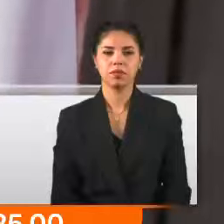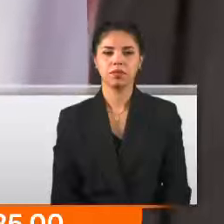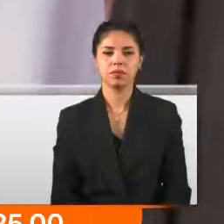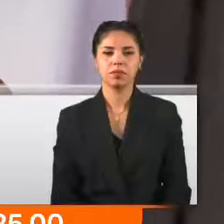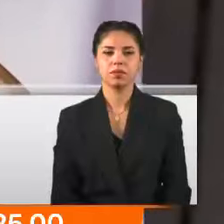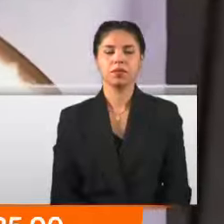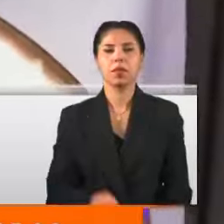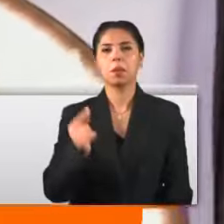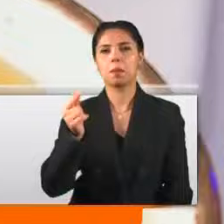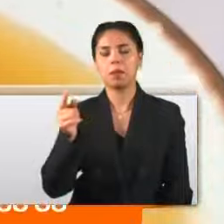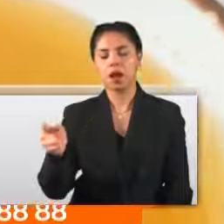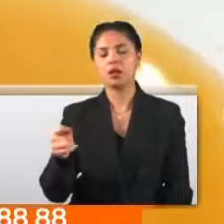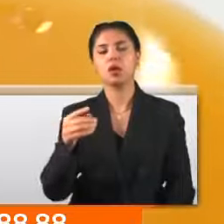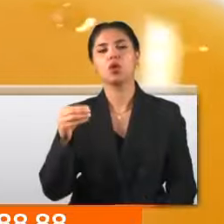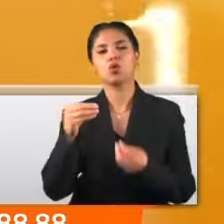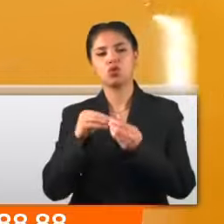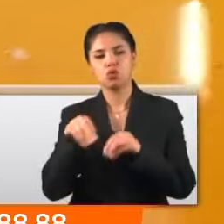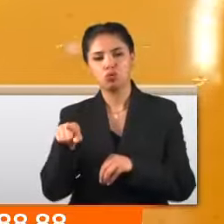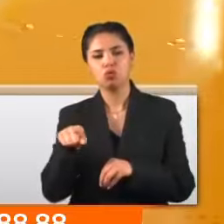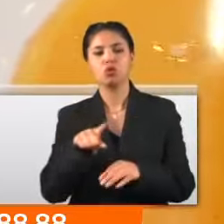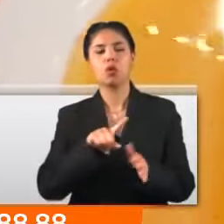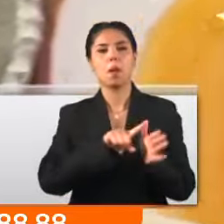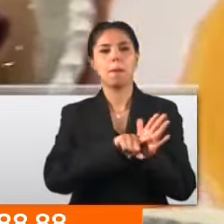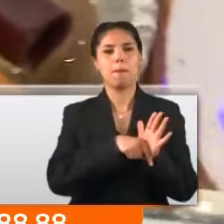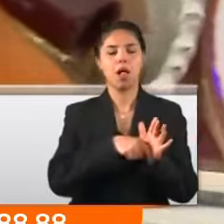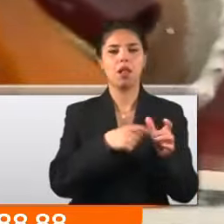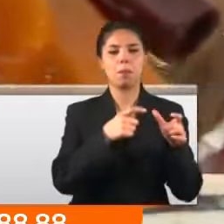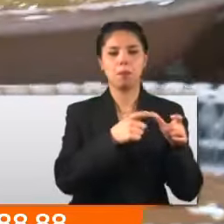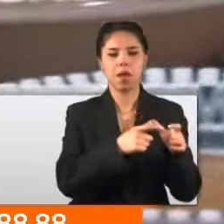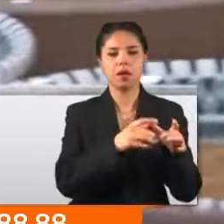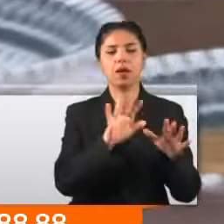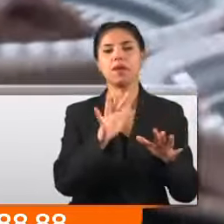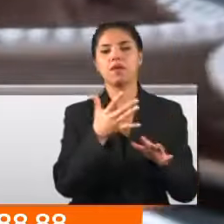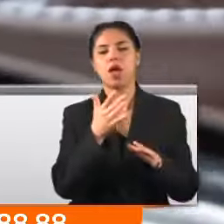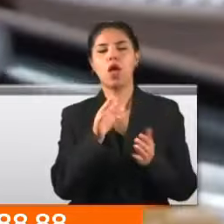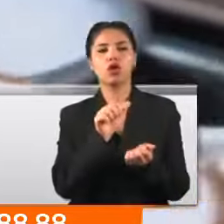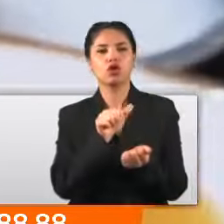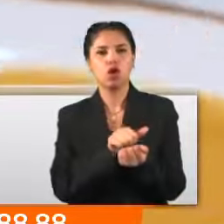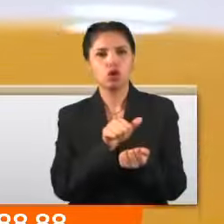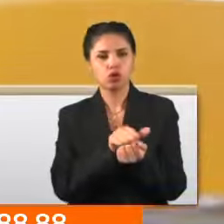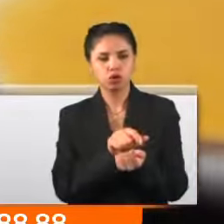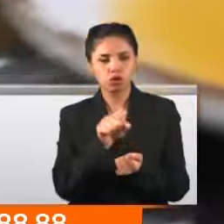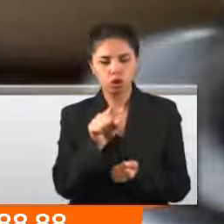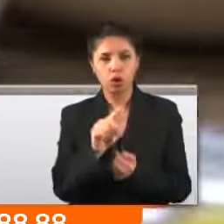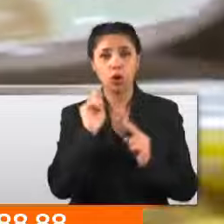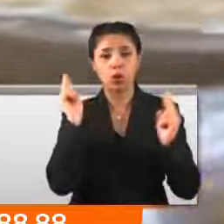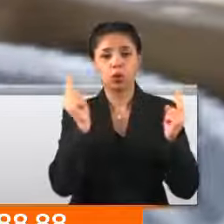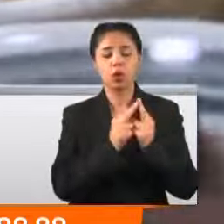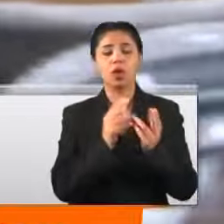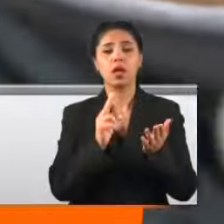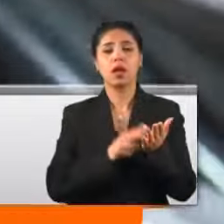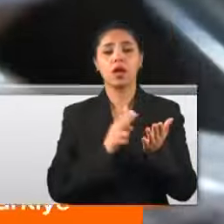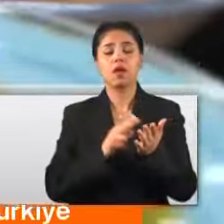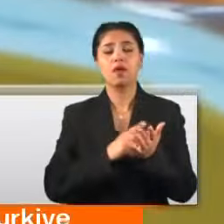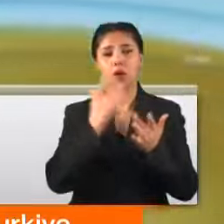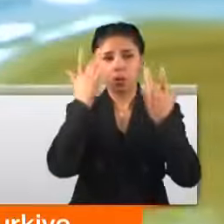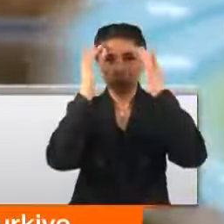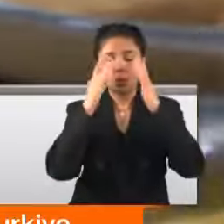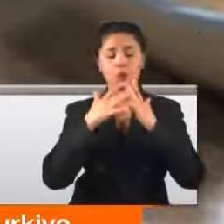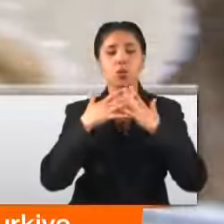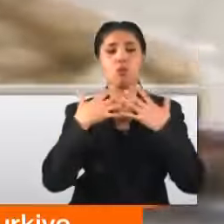Biraz omlet, ballı pankek ya da minik bir avokadolu tost. Tüm bunlar bir yana dünyada kahvaltı kültürünün en geniş